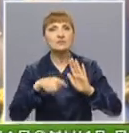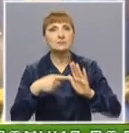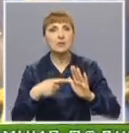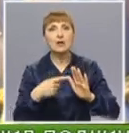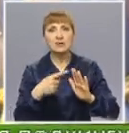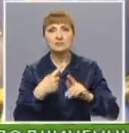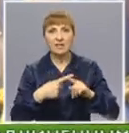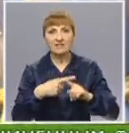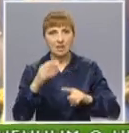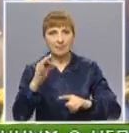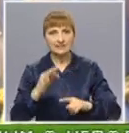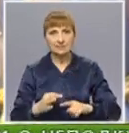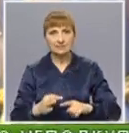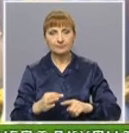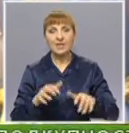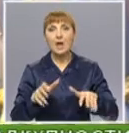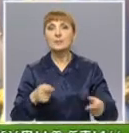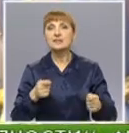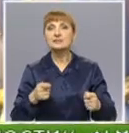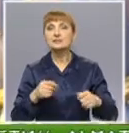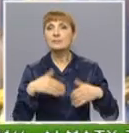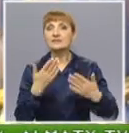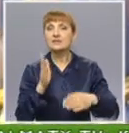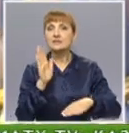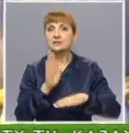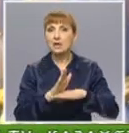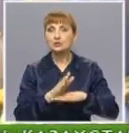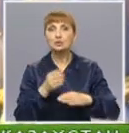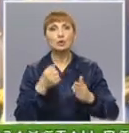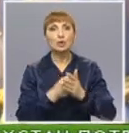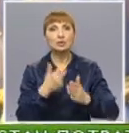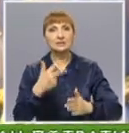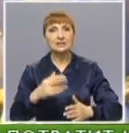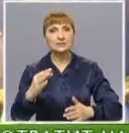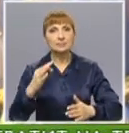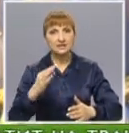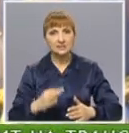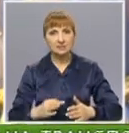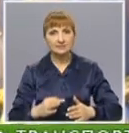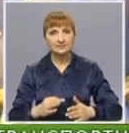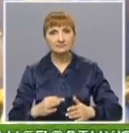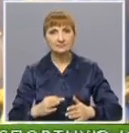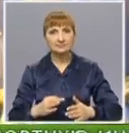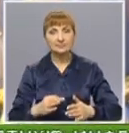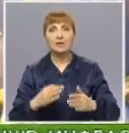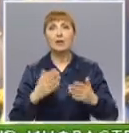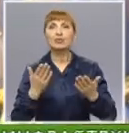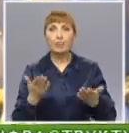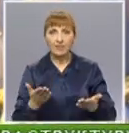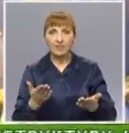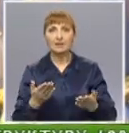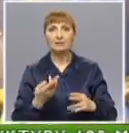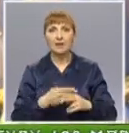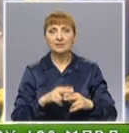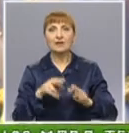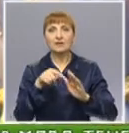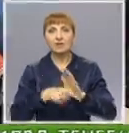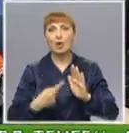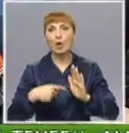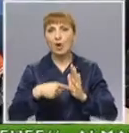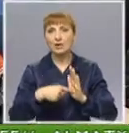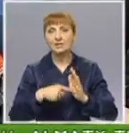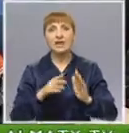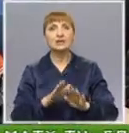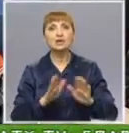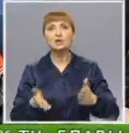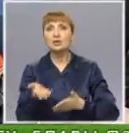68,5%. Президент поставил задачу довести до 30% по стране. Ну, понятно, это специфика города, это не только